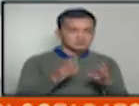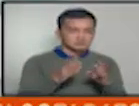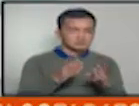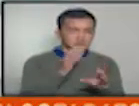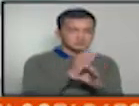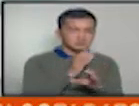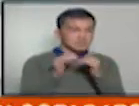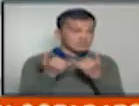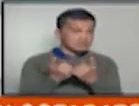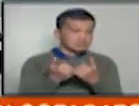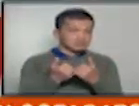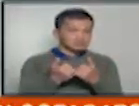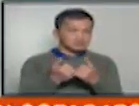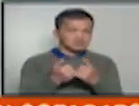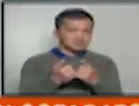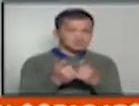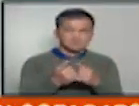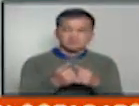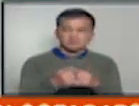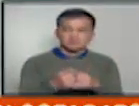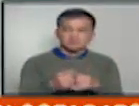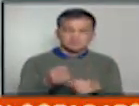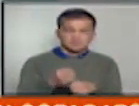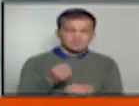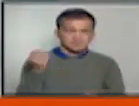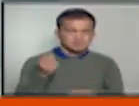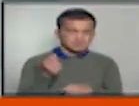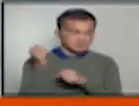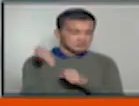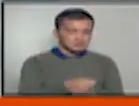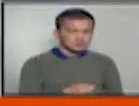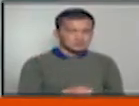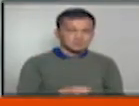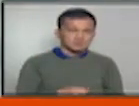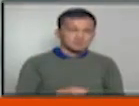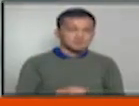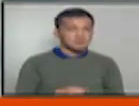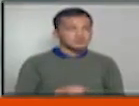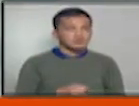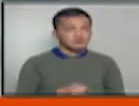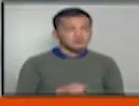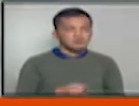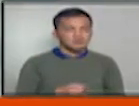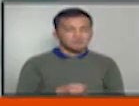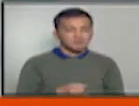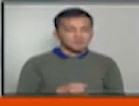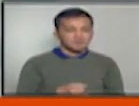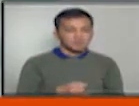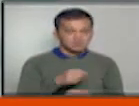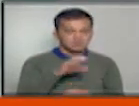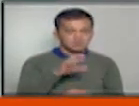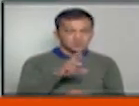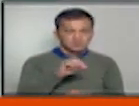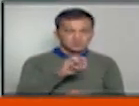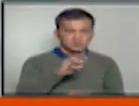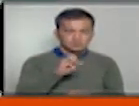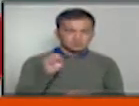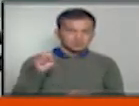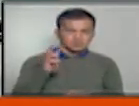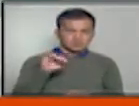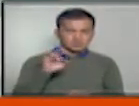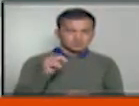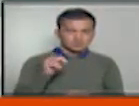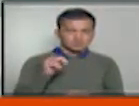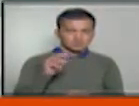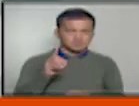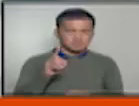patrol namin, tinalo po nung driver namin na nung cross ring ng pagtunggal ng gulong